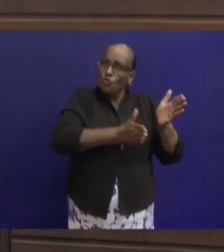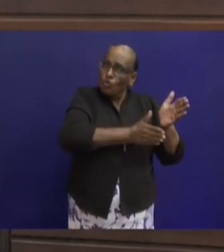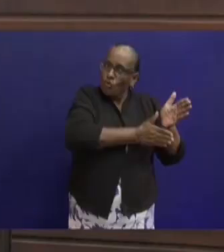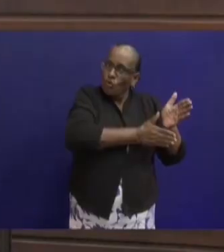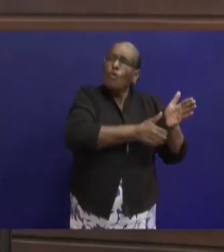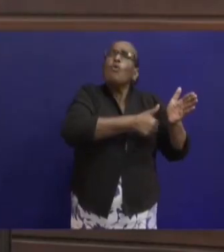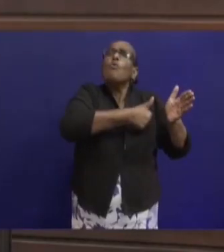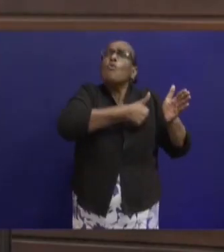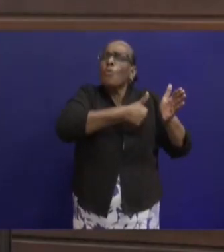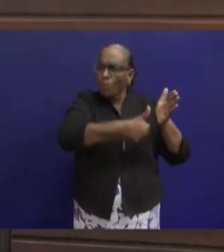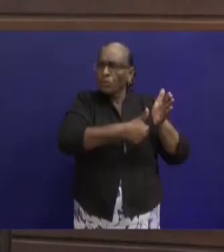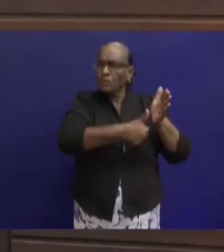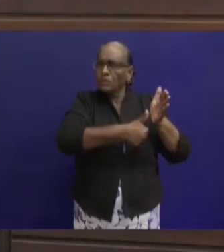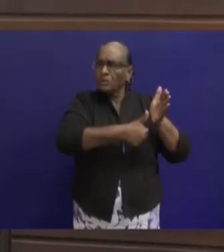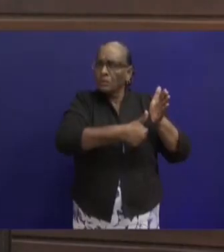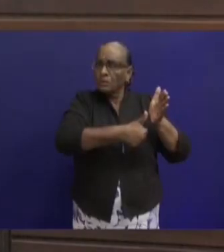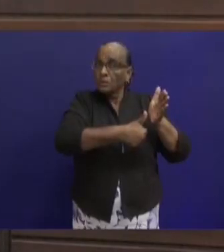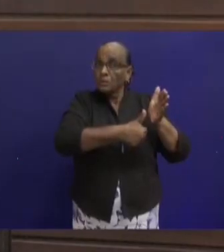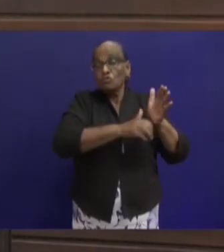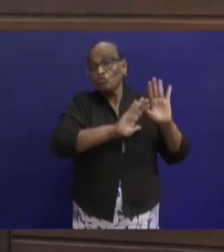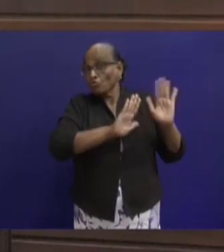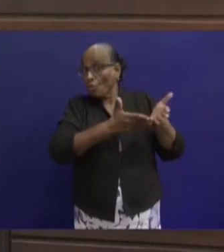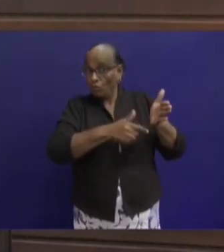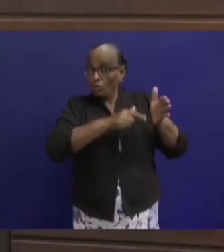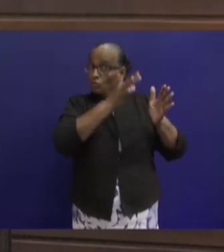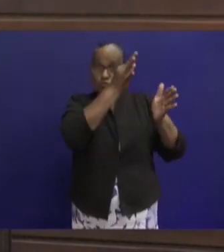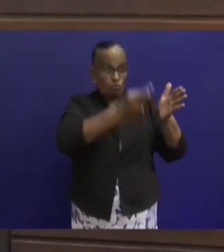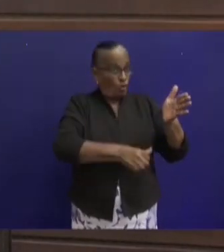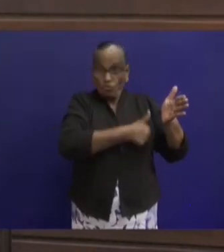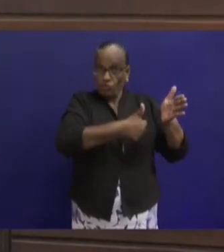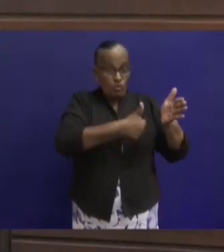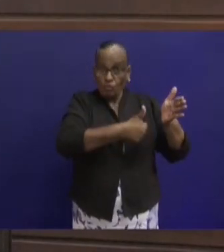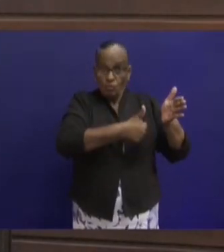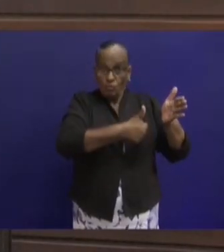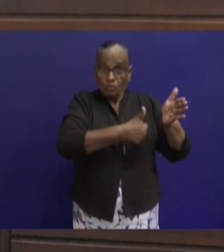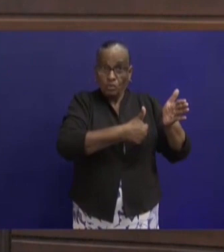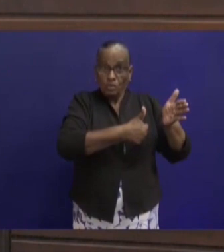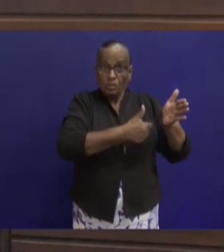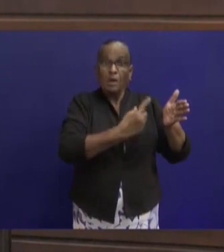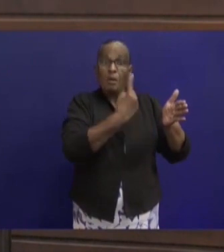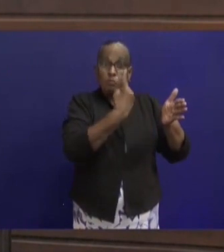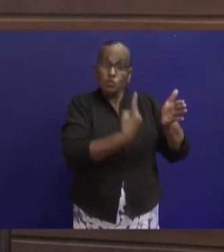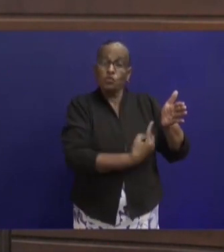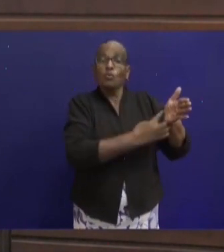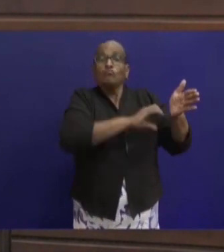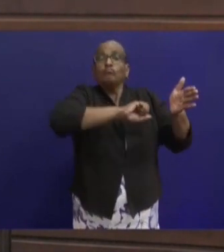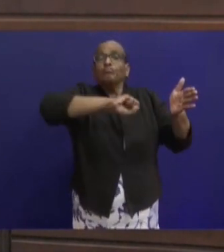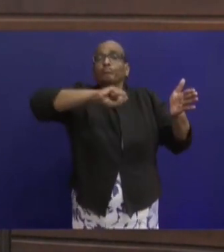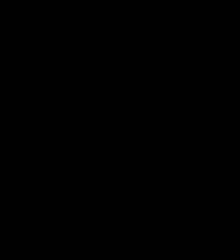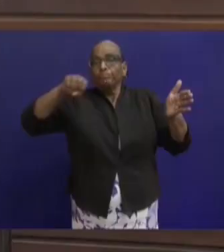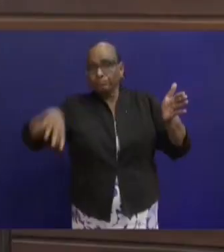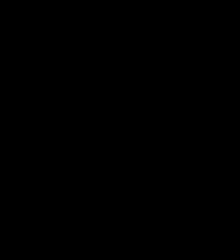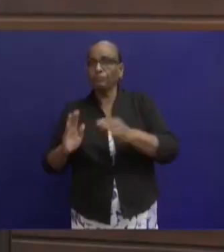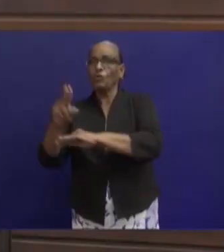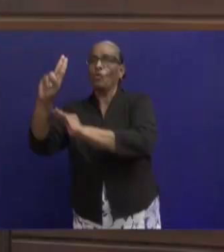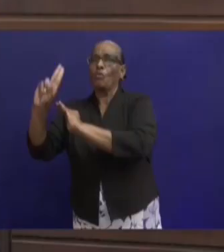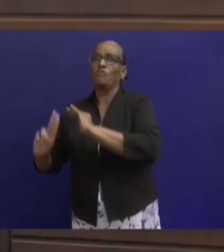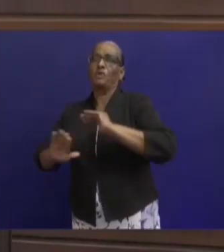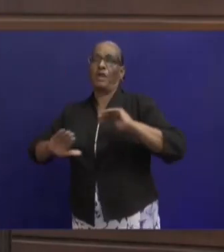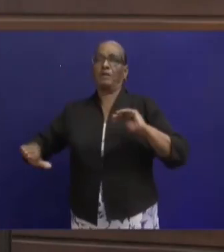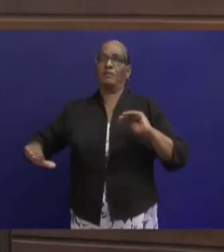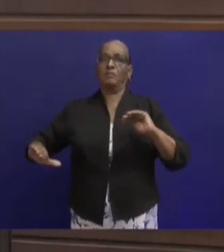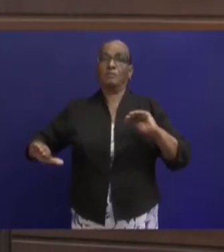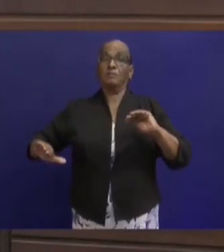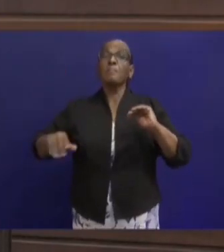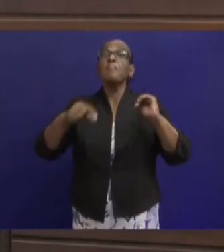geschikt genoeg is. Want zo niet, zal zo'n persoon dus wel in overheidsquarantaine moeten gaan. Ik heb gehoord